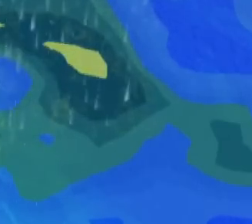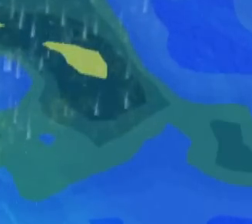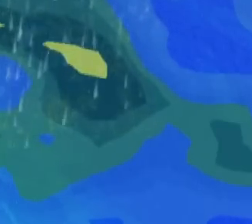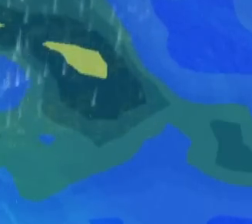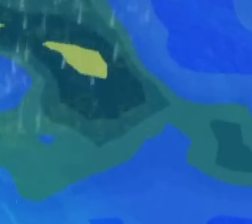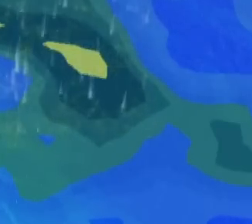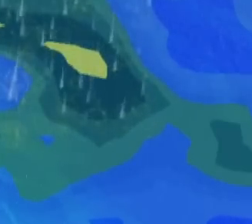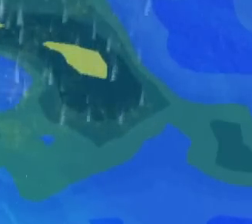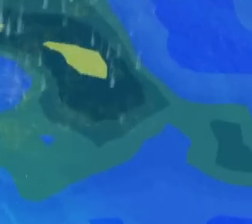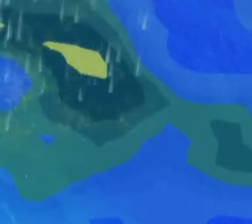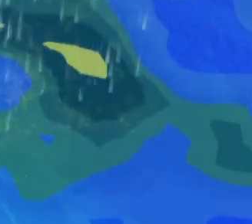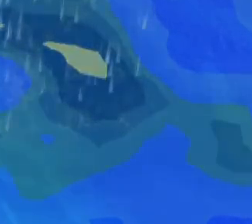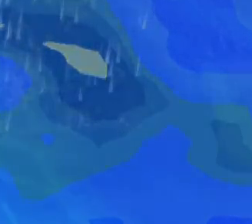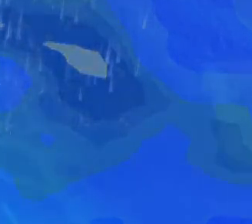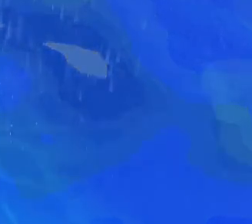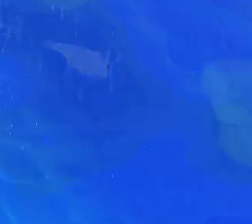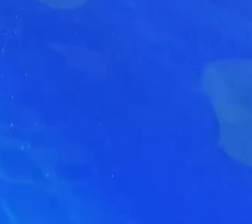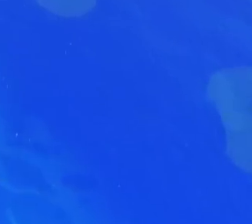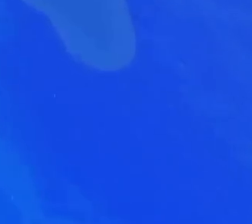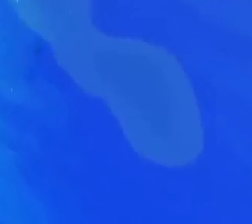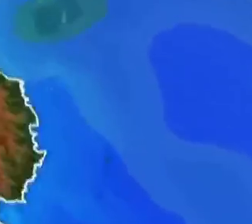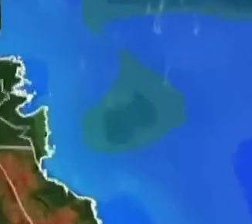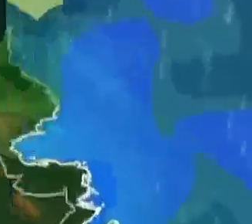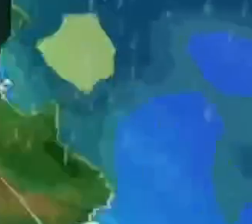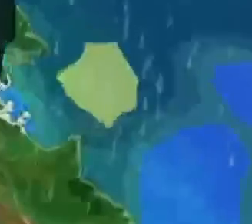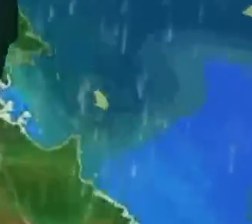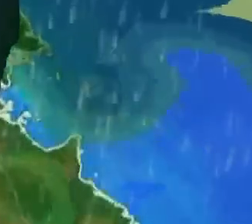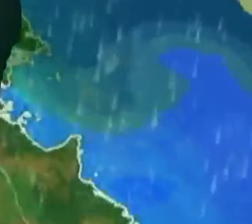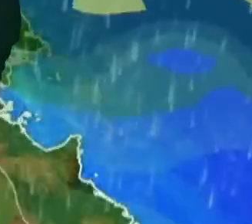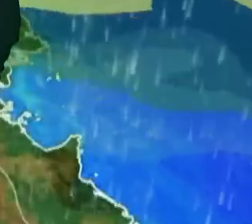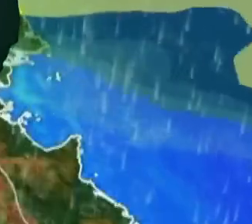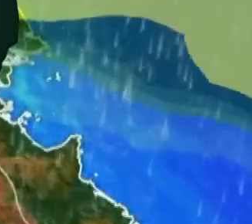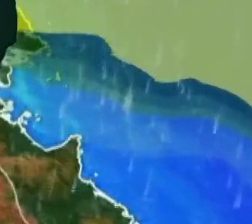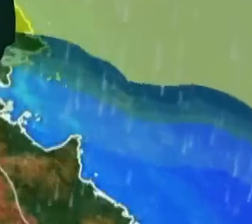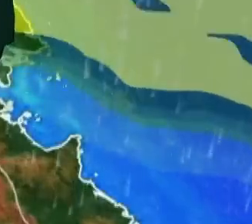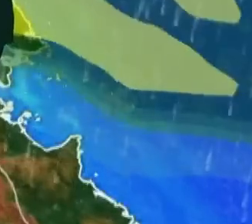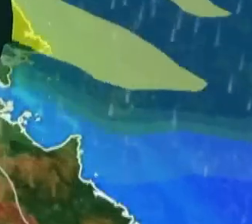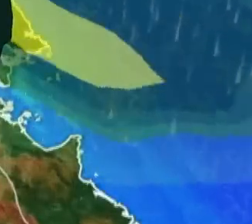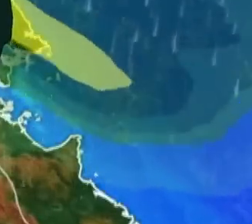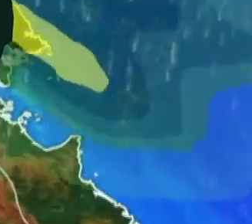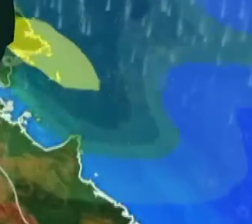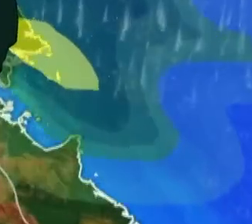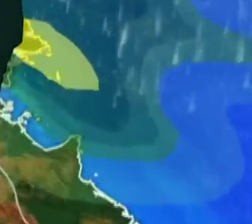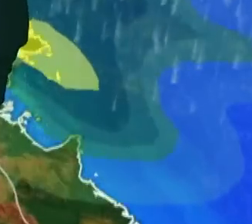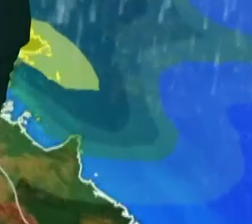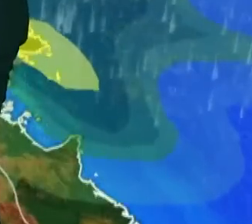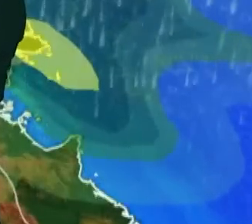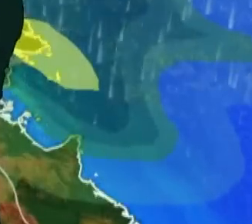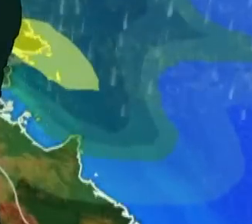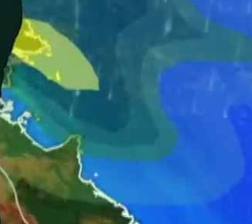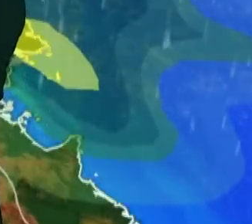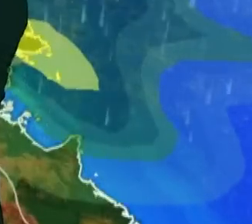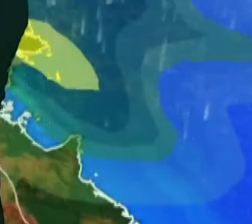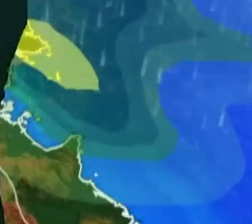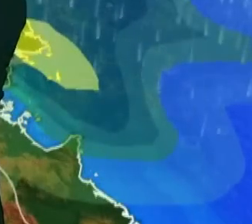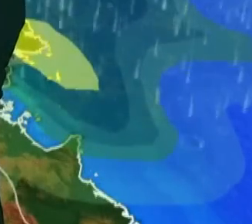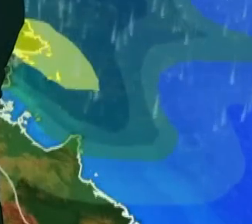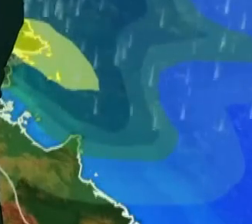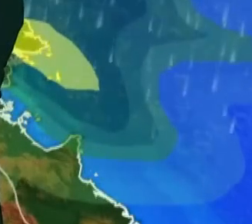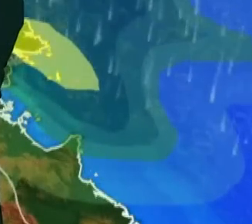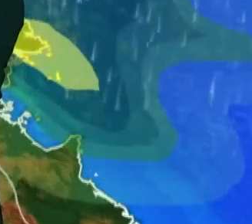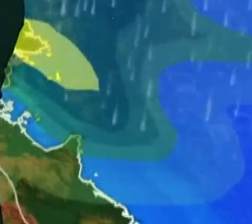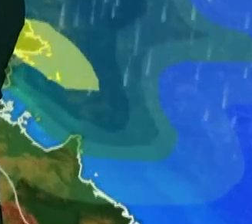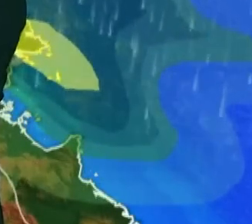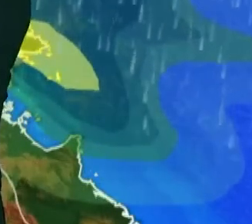pagbaha at landslides. Maulan na rin sa Visayas bago pa or sa umaga. May mga katamtaman pong pag-ulan sa bahagi ng